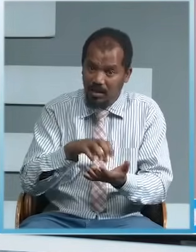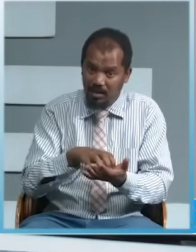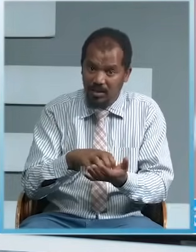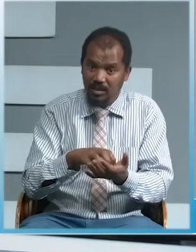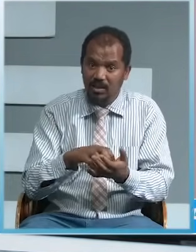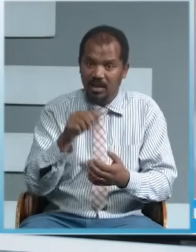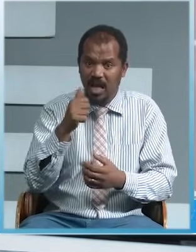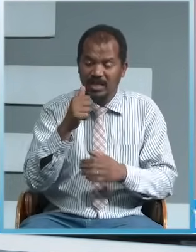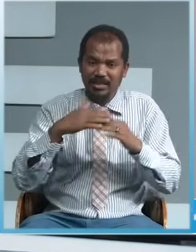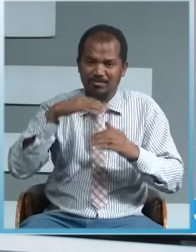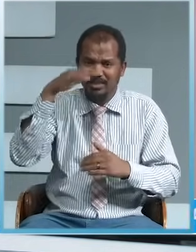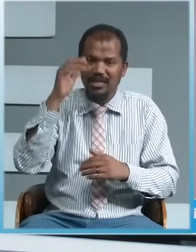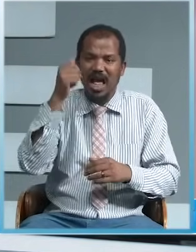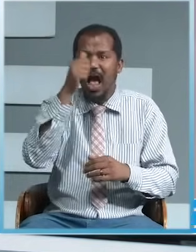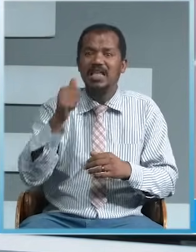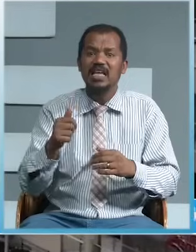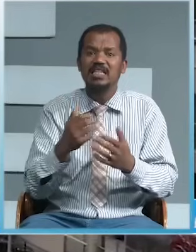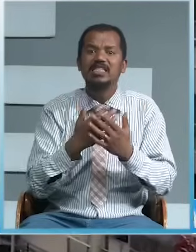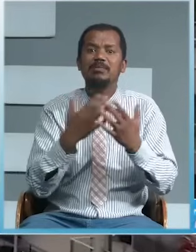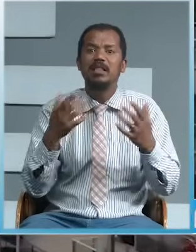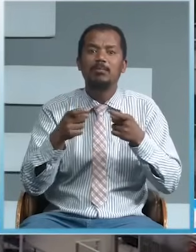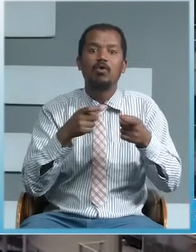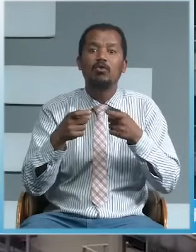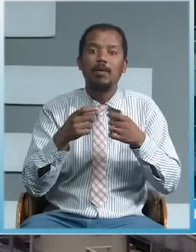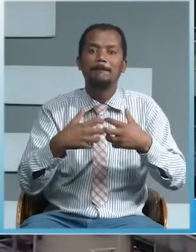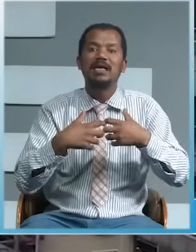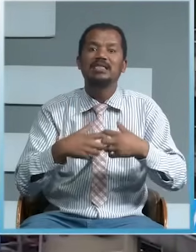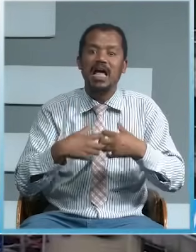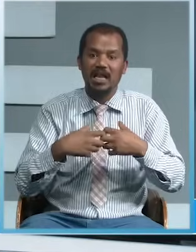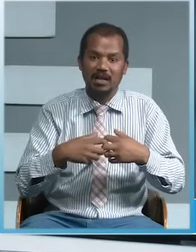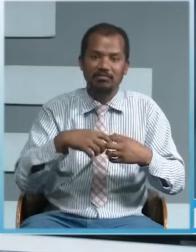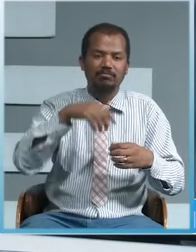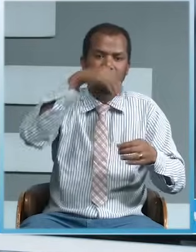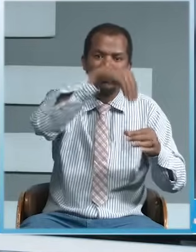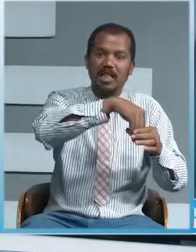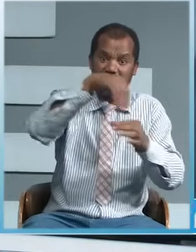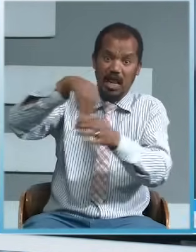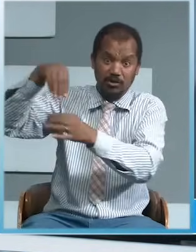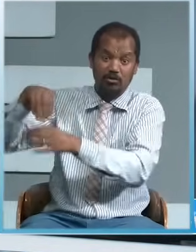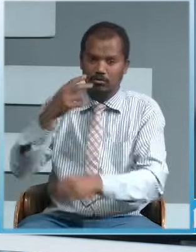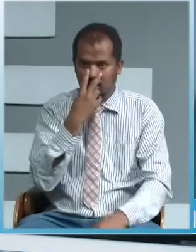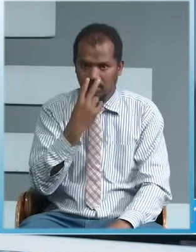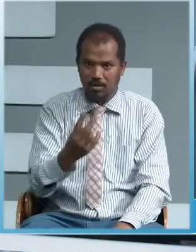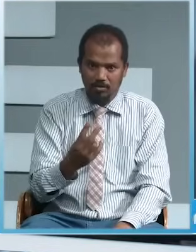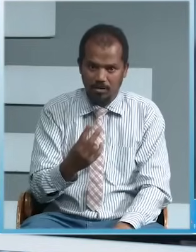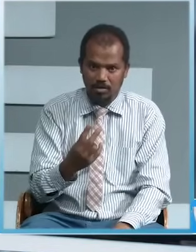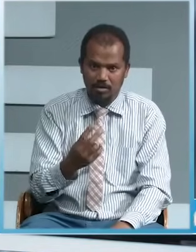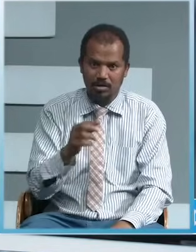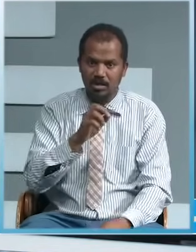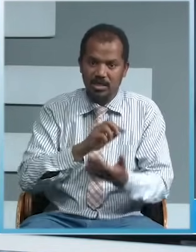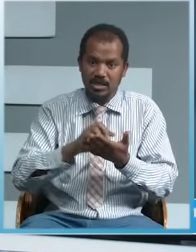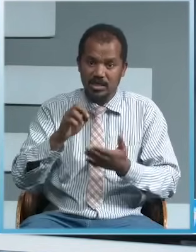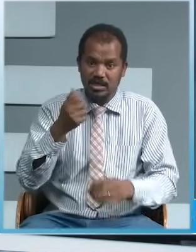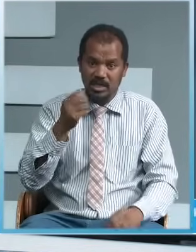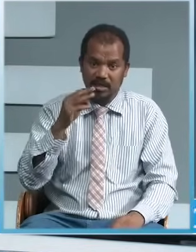ከተማ ከ10 በላይ የአየር ንብረት መቆጣጠሪያ መሳሪያዎች መተከላቸው ተመልክቷል።